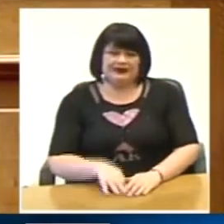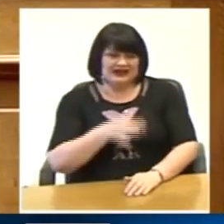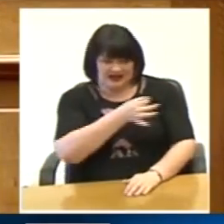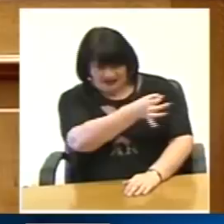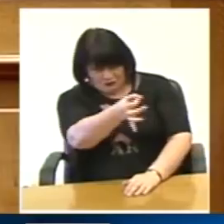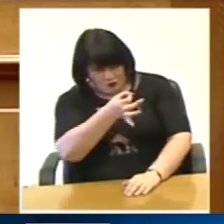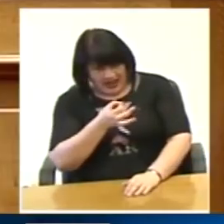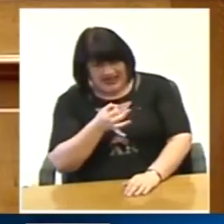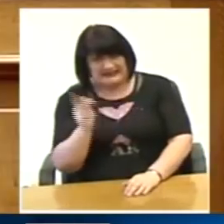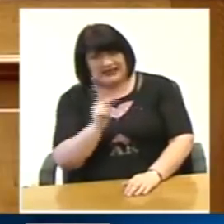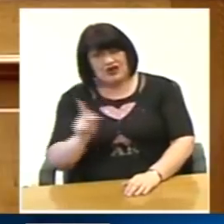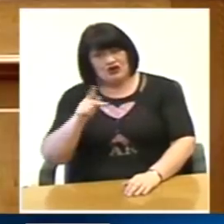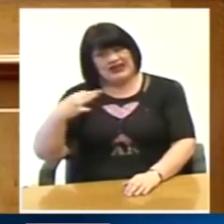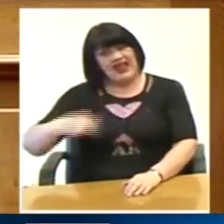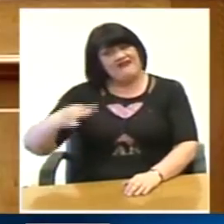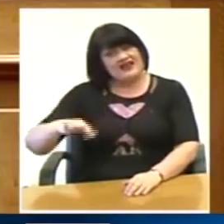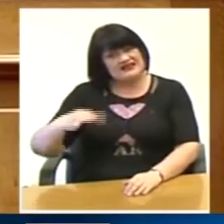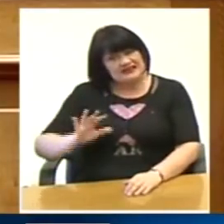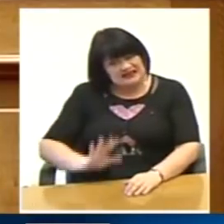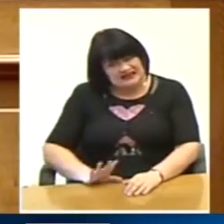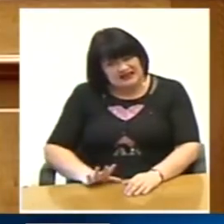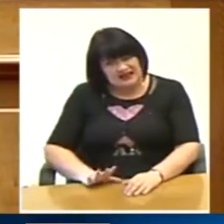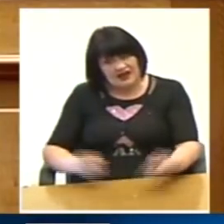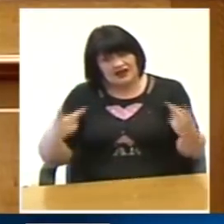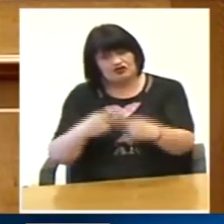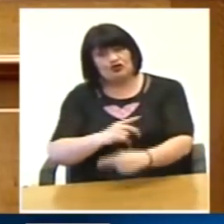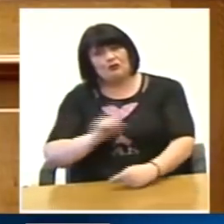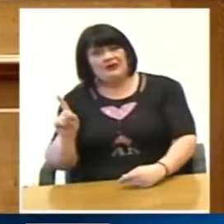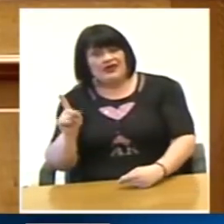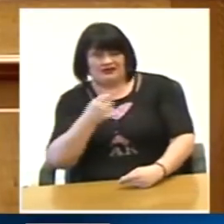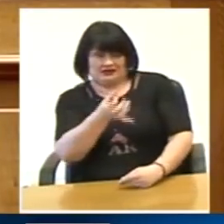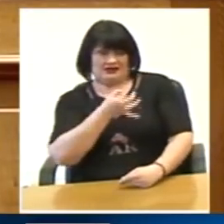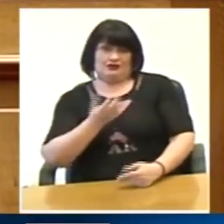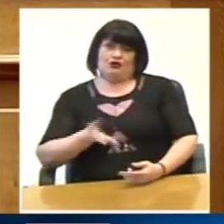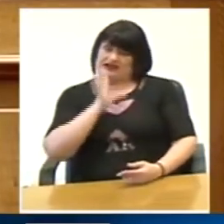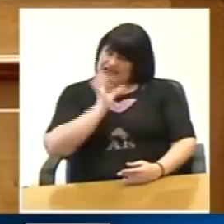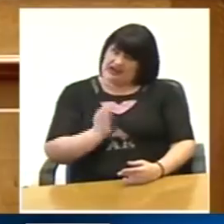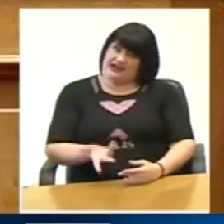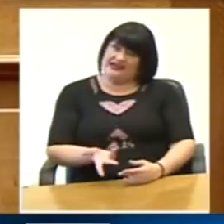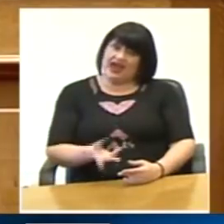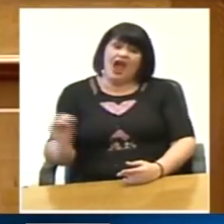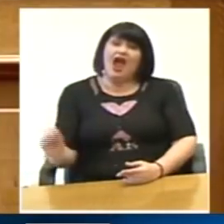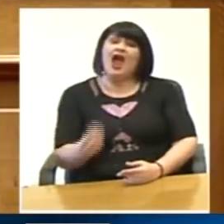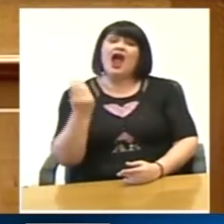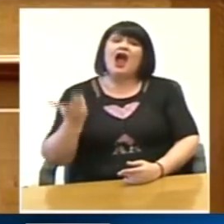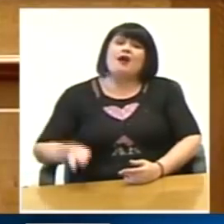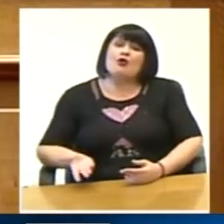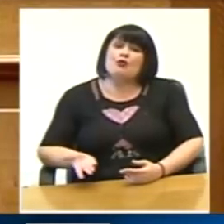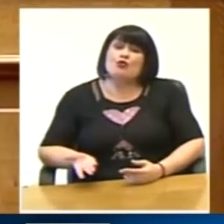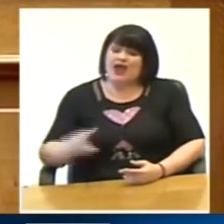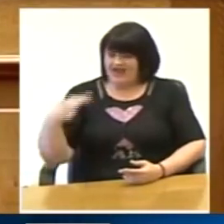κοινωνικής ευαισθησίας. Και να μην διακοπεί αυτή η κοινωνική ευαισθησία. Αλήθεια, πόθεν προκύπτει η κοινωνική σας